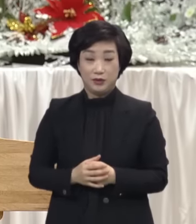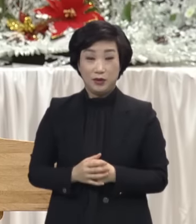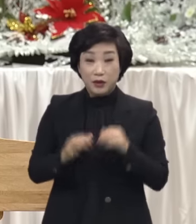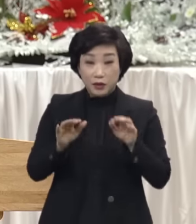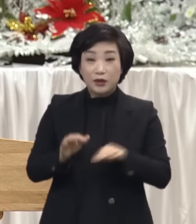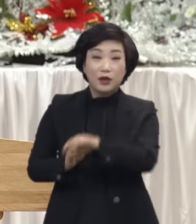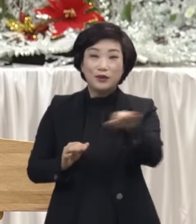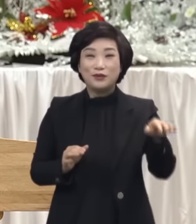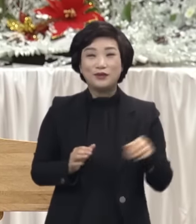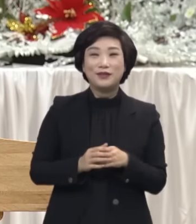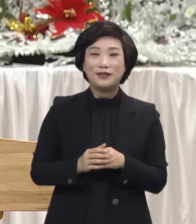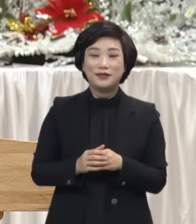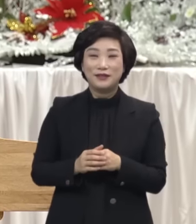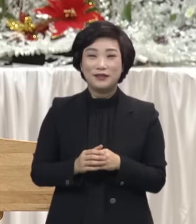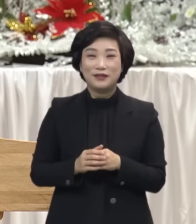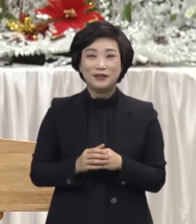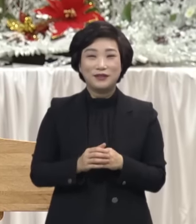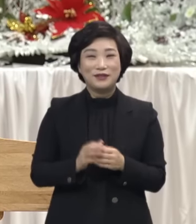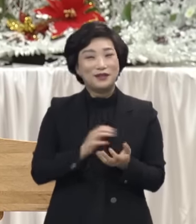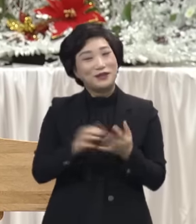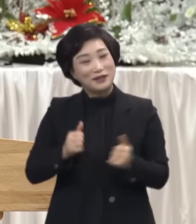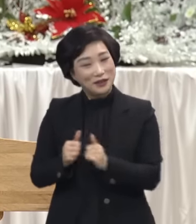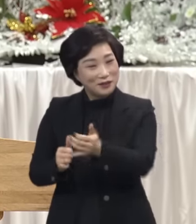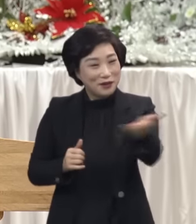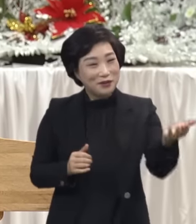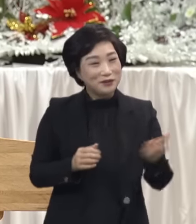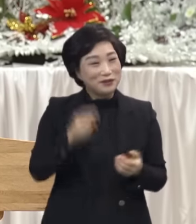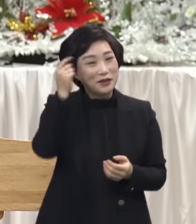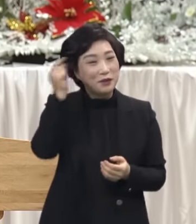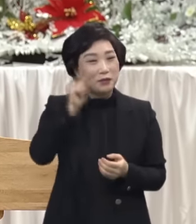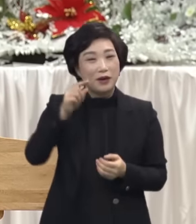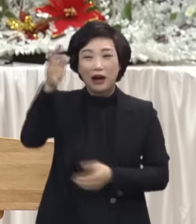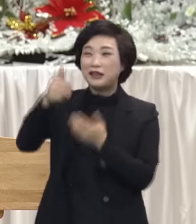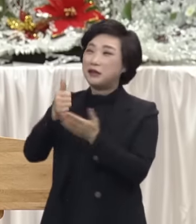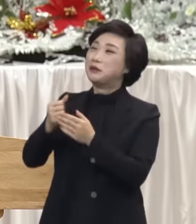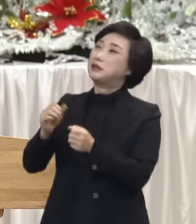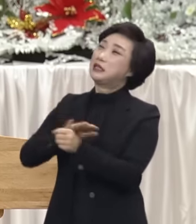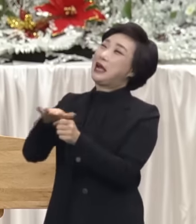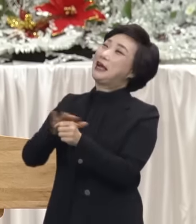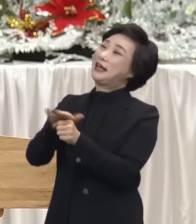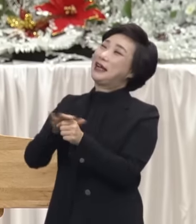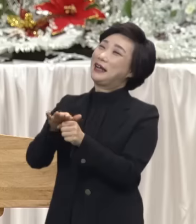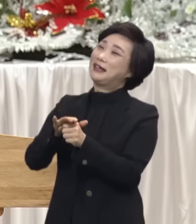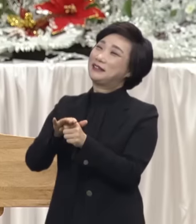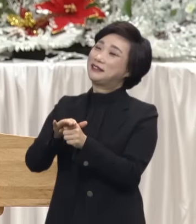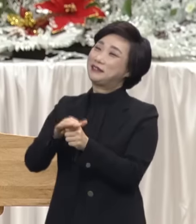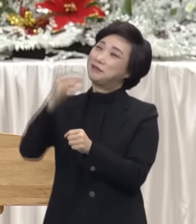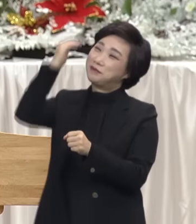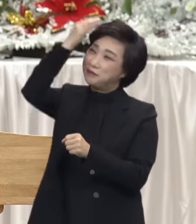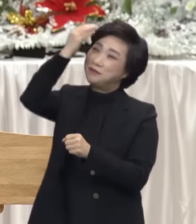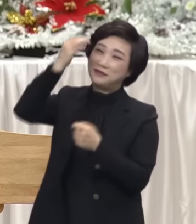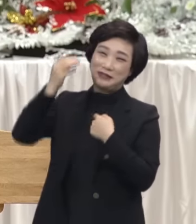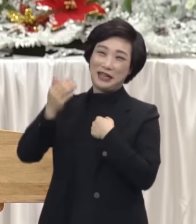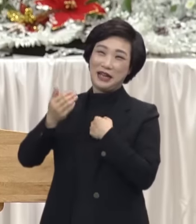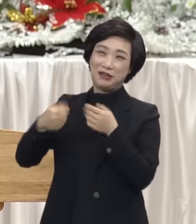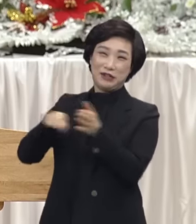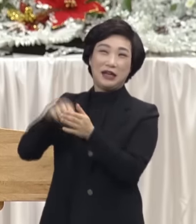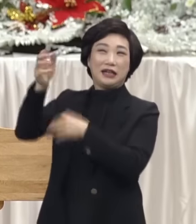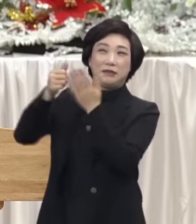그런데 우리 수많은 사람들이 하나님은 사랑이시니 나를 위해